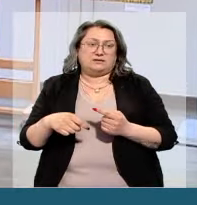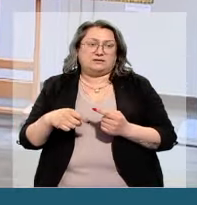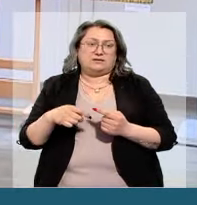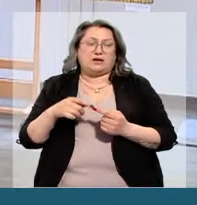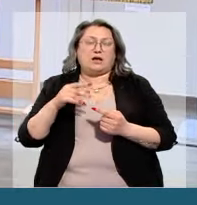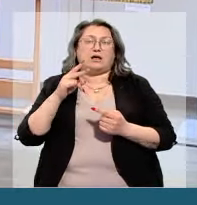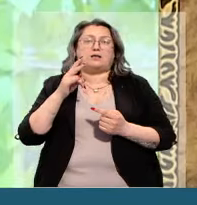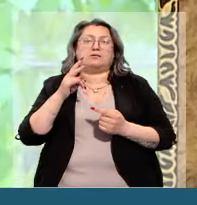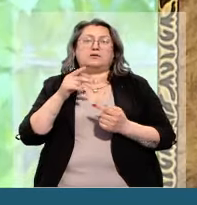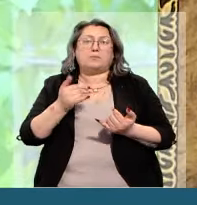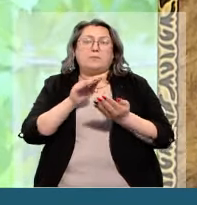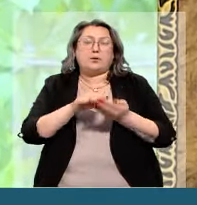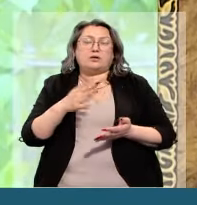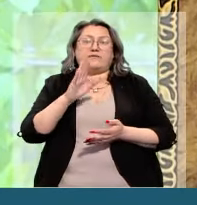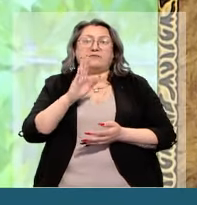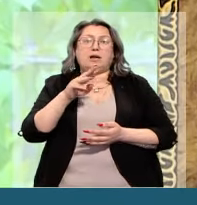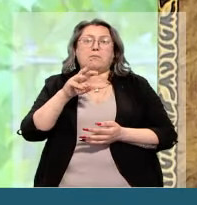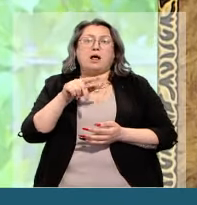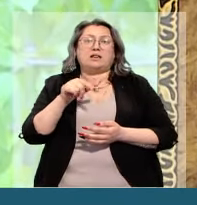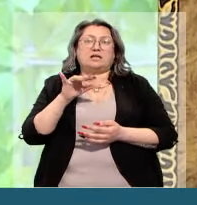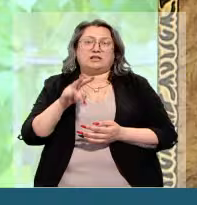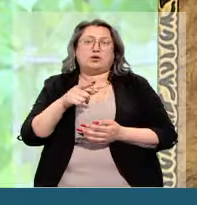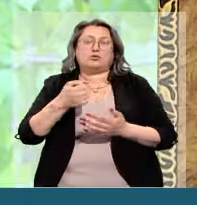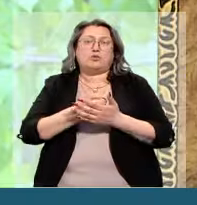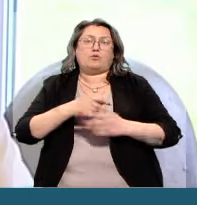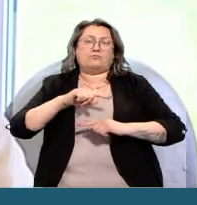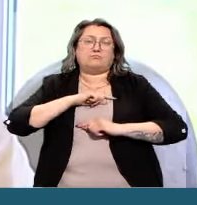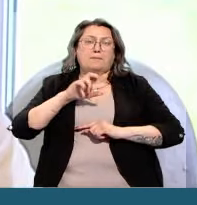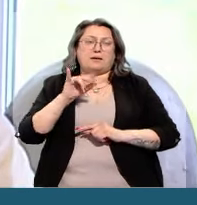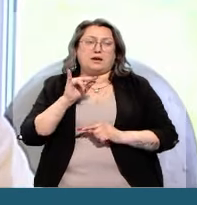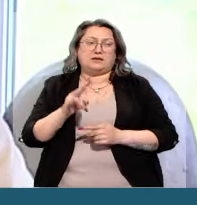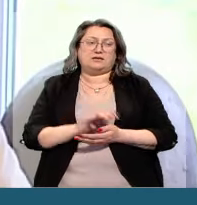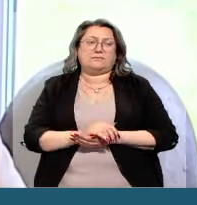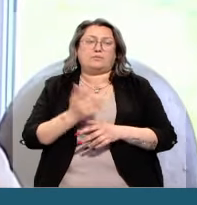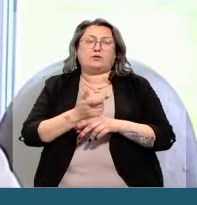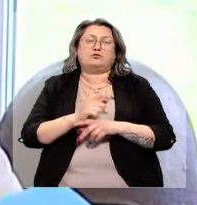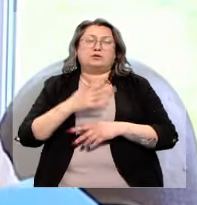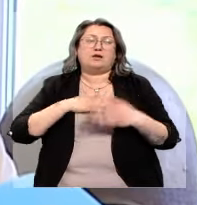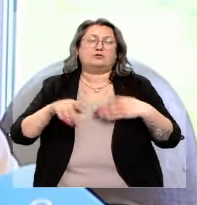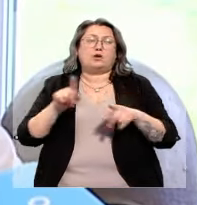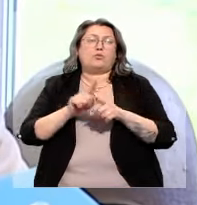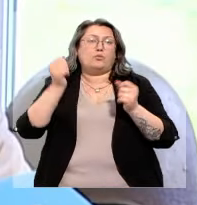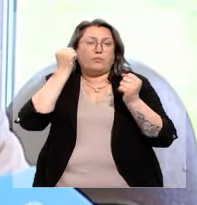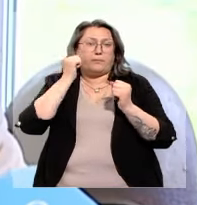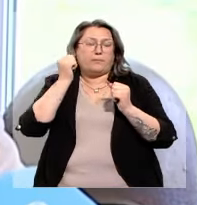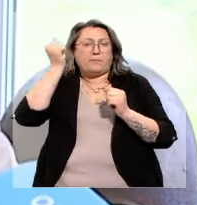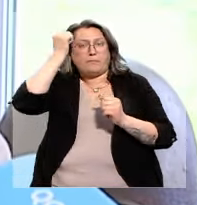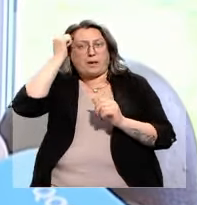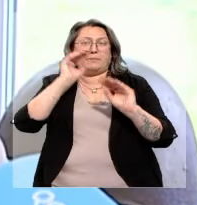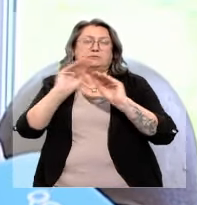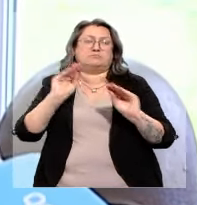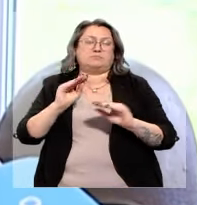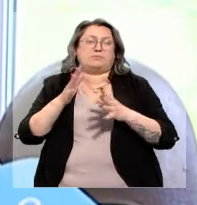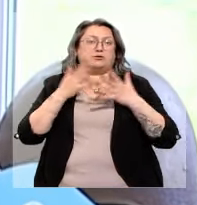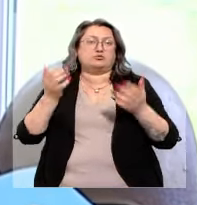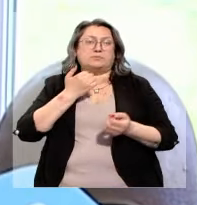войны, ныне покойного Виктора Малыгина, который дошел до Берлина. Очень рада, что такую память создали.